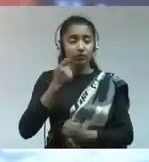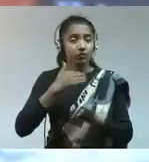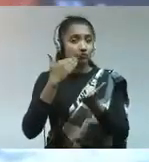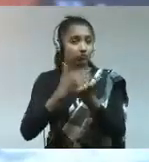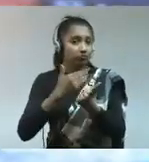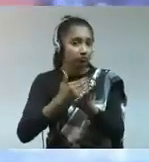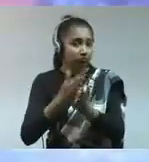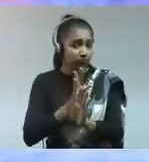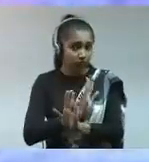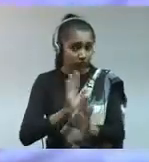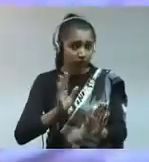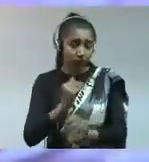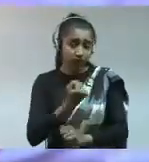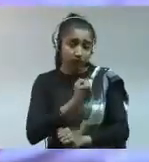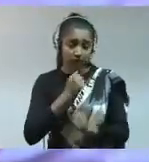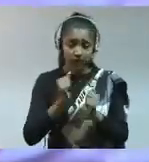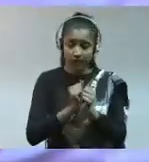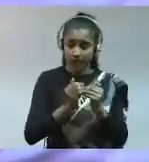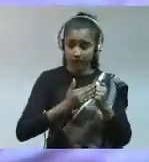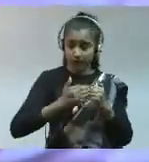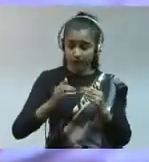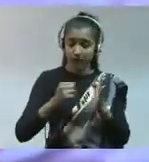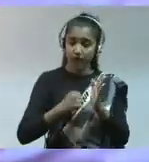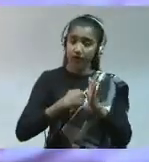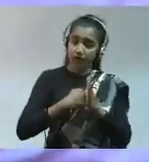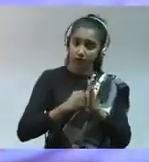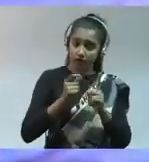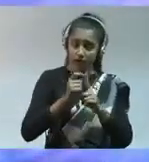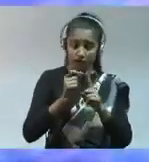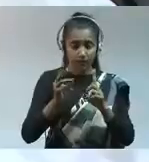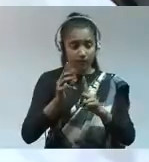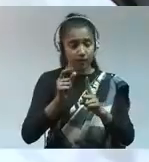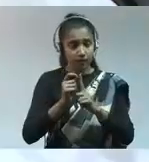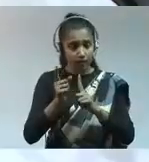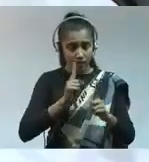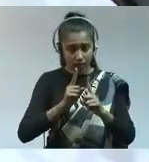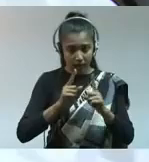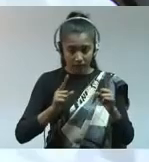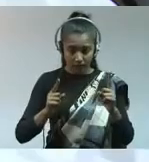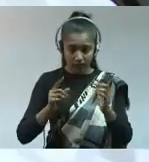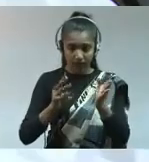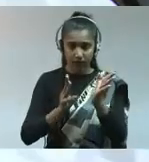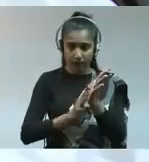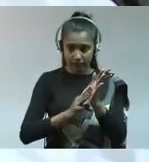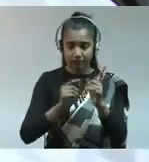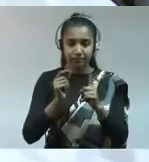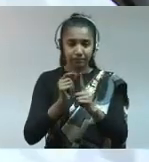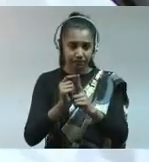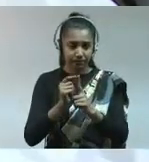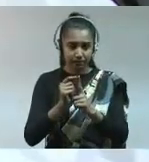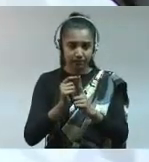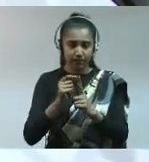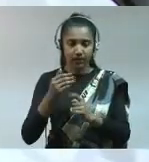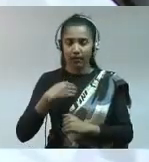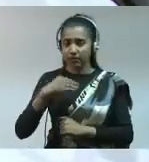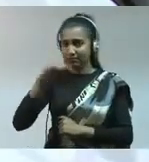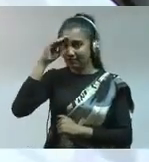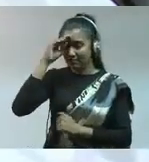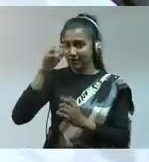නොනවත්වාම කැපවුණු ගරු පාර්ලිමේන්තු මන්ත්‍රී පාටලි චම්පික රණක මැතිතුමා, අපේ